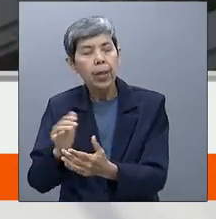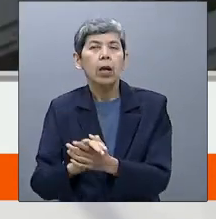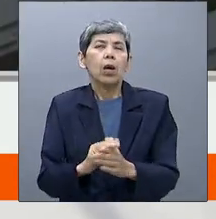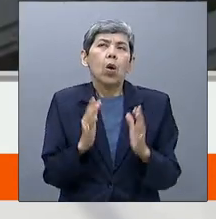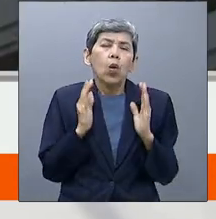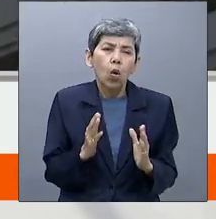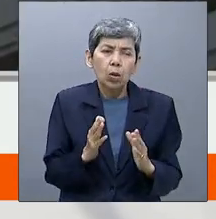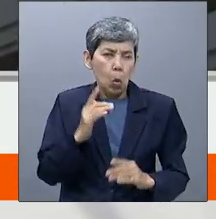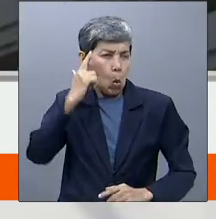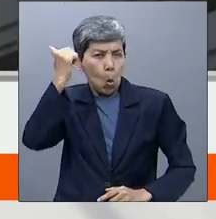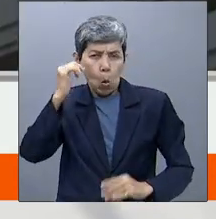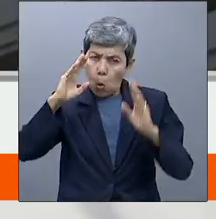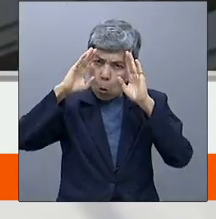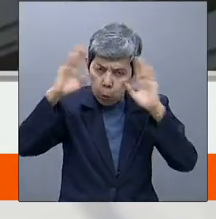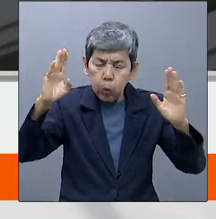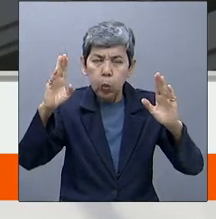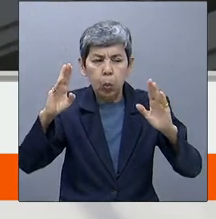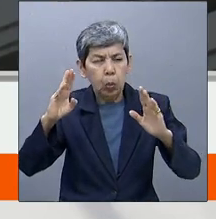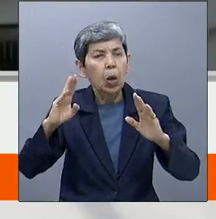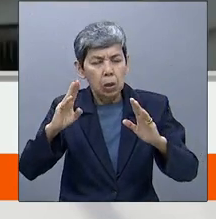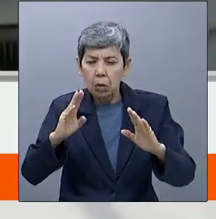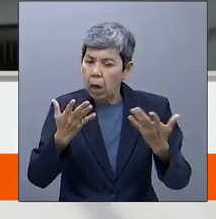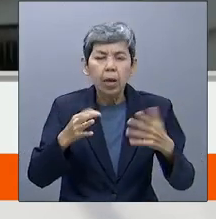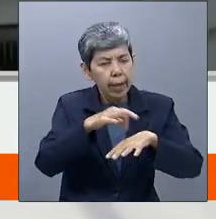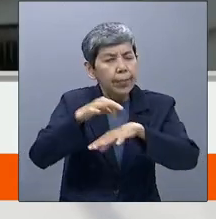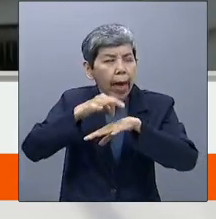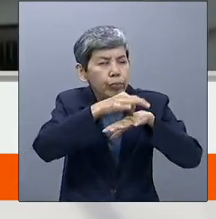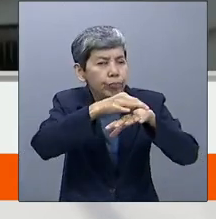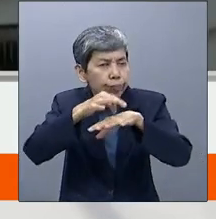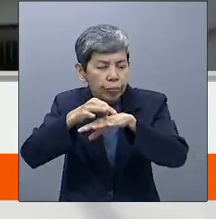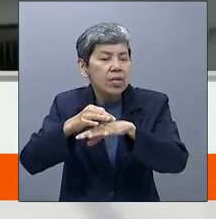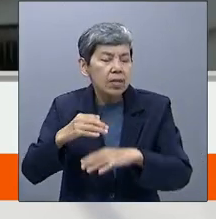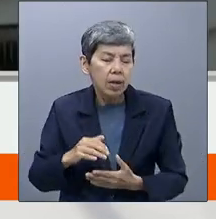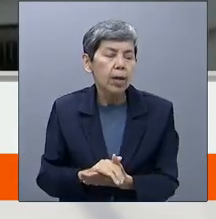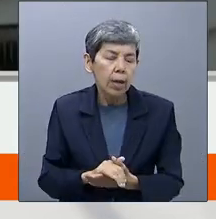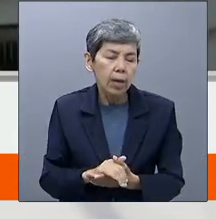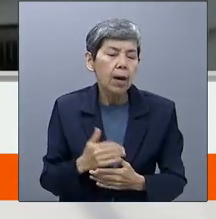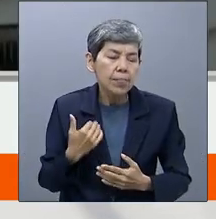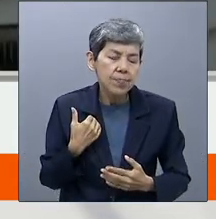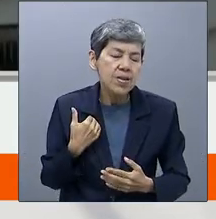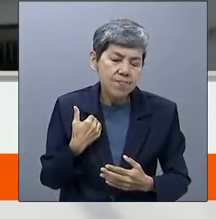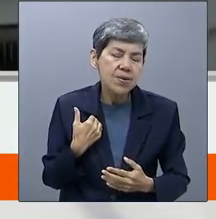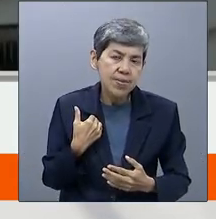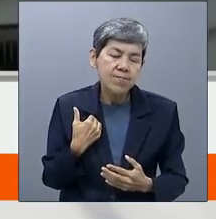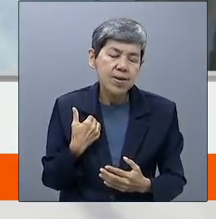ที่มีความรู้ความสามารถคุณวุฒิขาดแคลนอะไรต่างๆแล้วนะนะครับซึ่ง